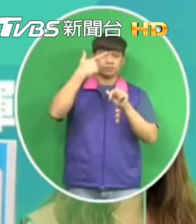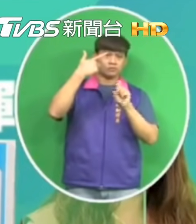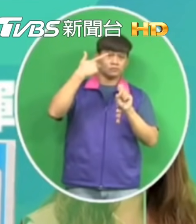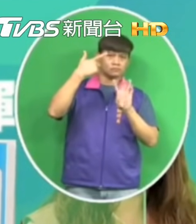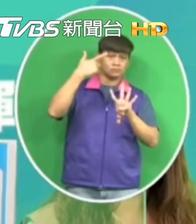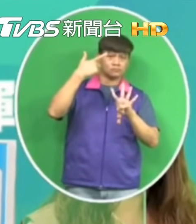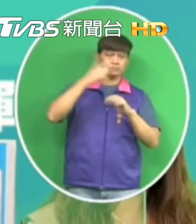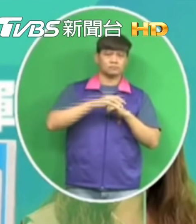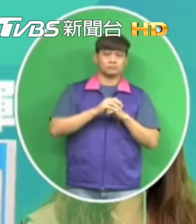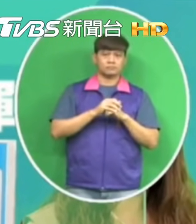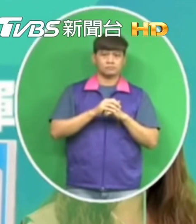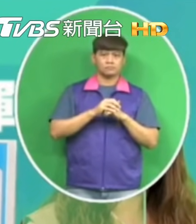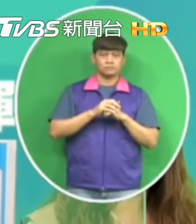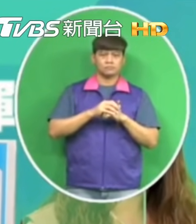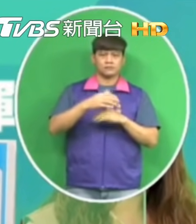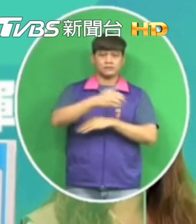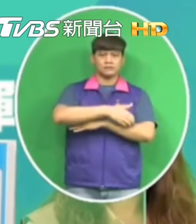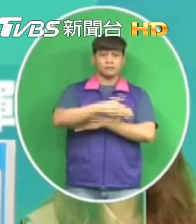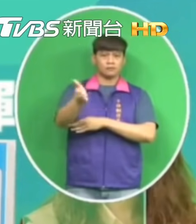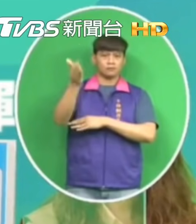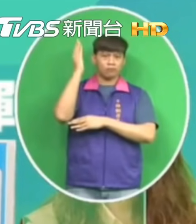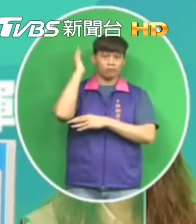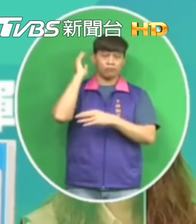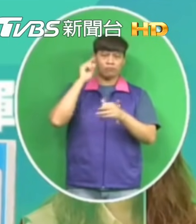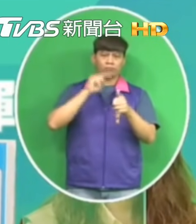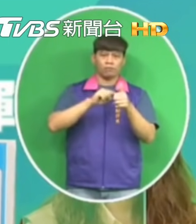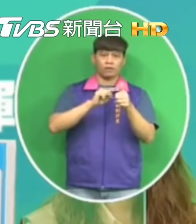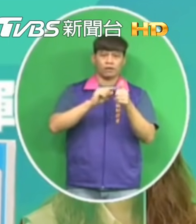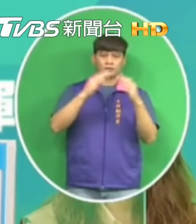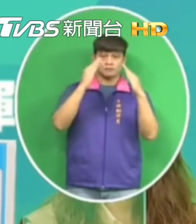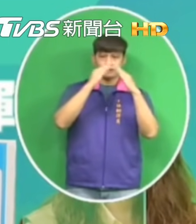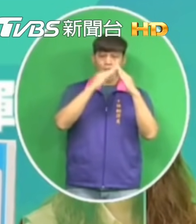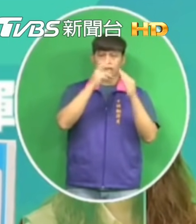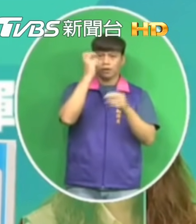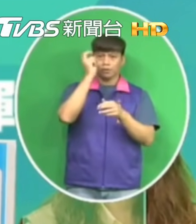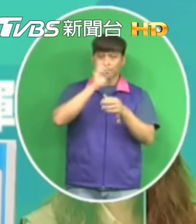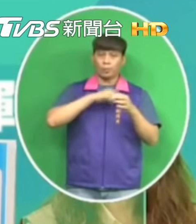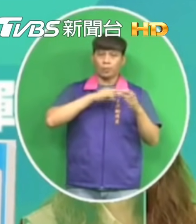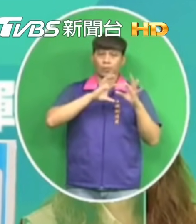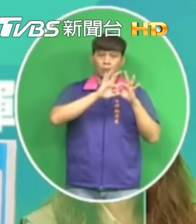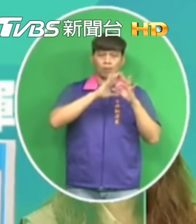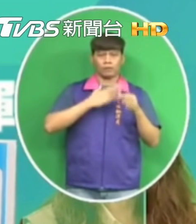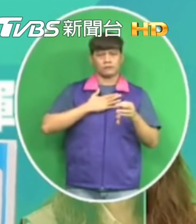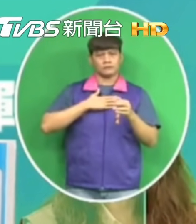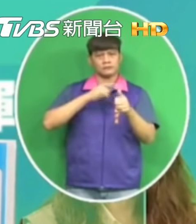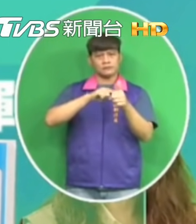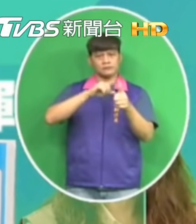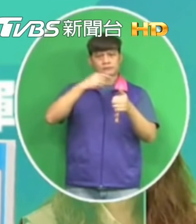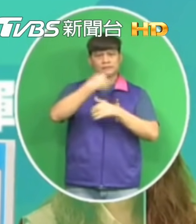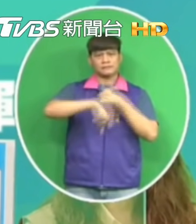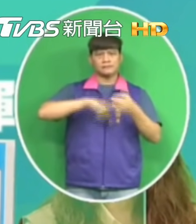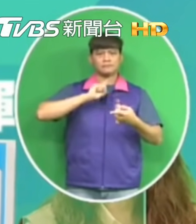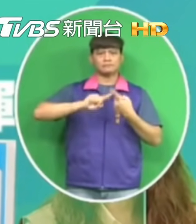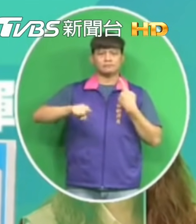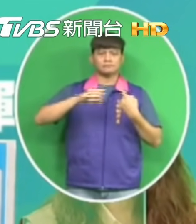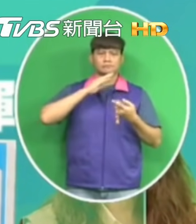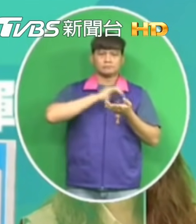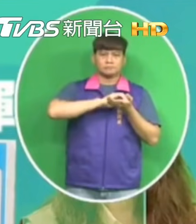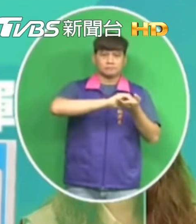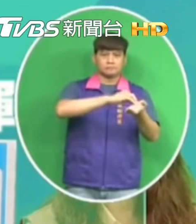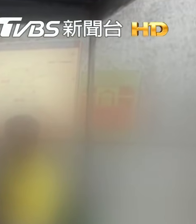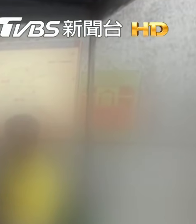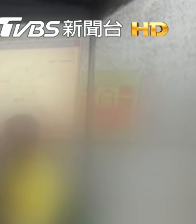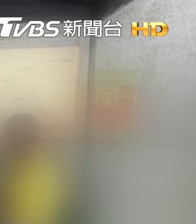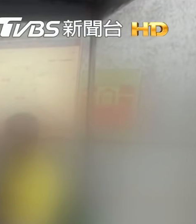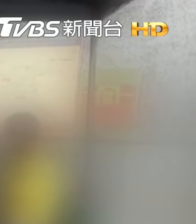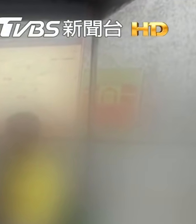6月14号，经过我们县政府的民政系统居家关怀。知道身体不适，送到访疗医院，当天